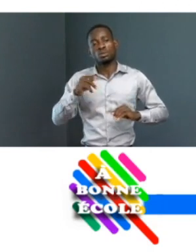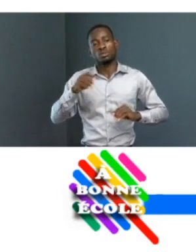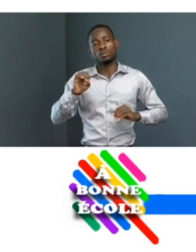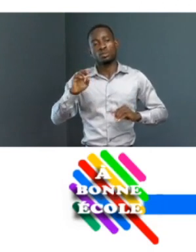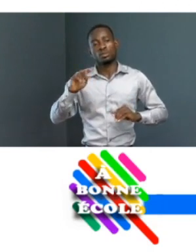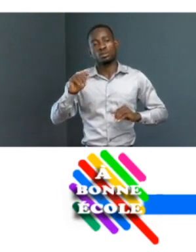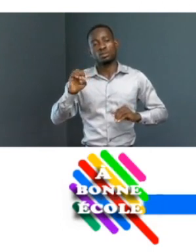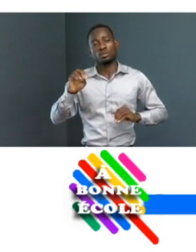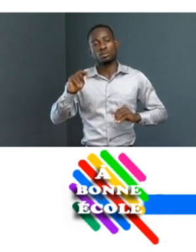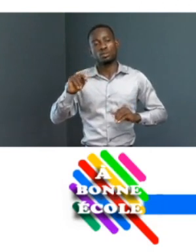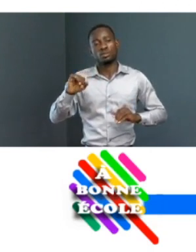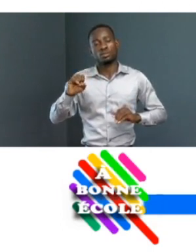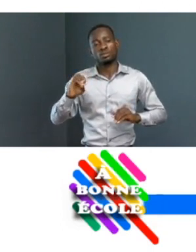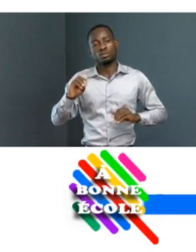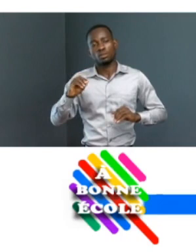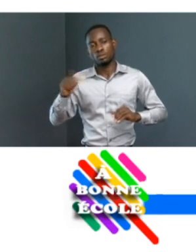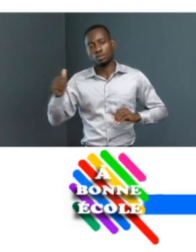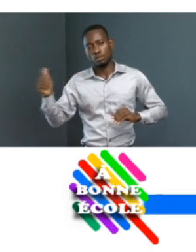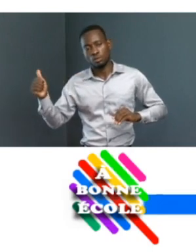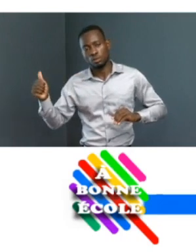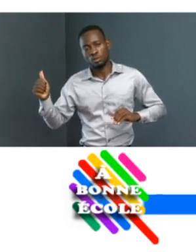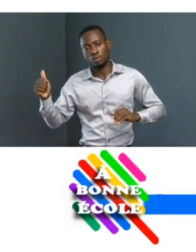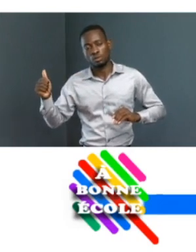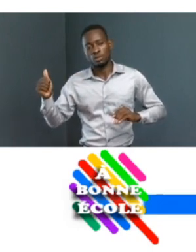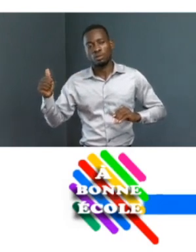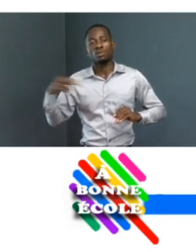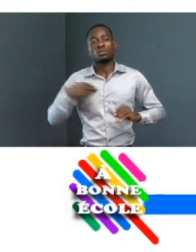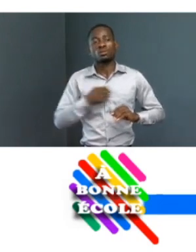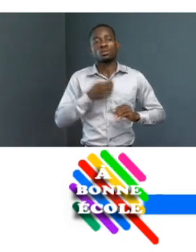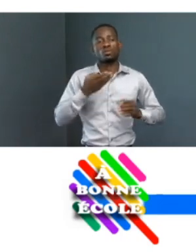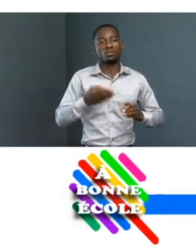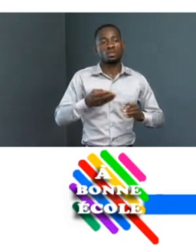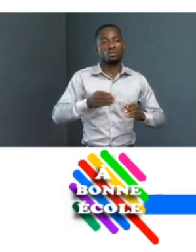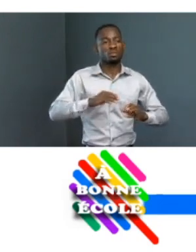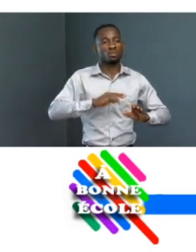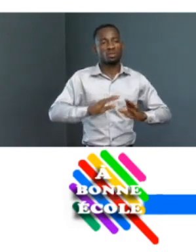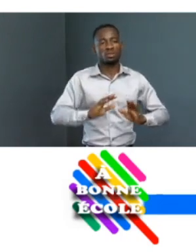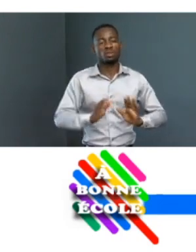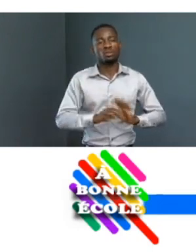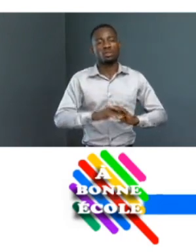bien l'athérosclérose. Alors, nous voici pratiquement